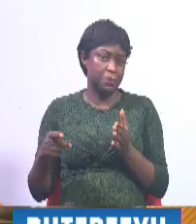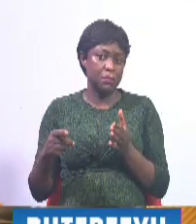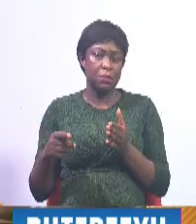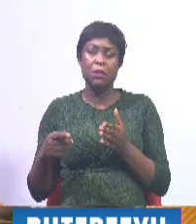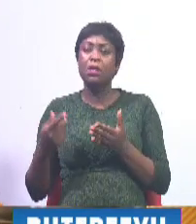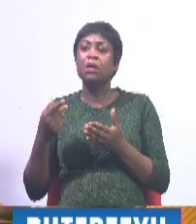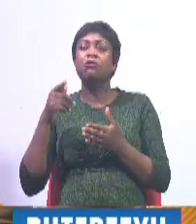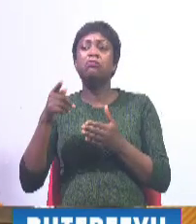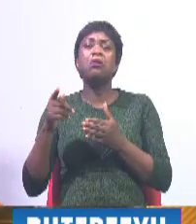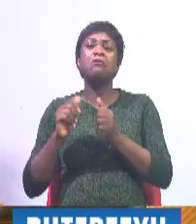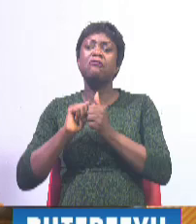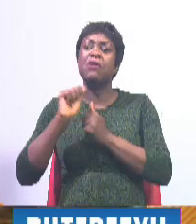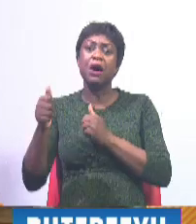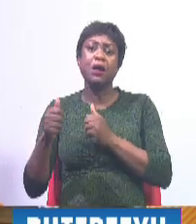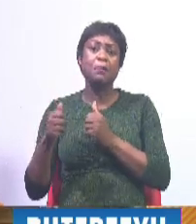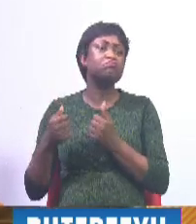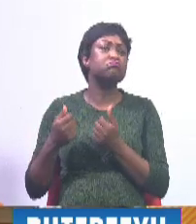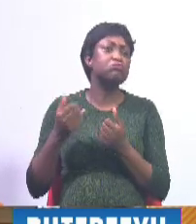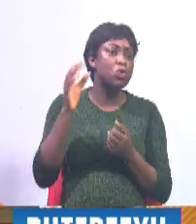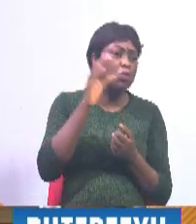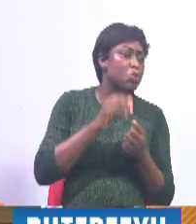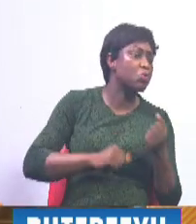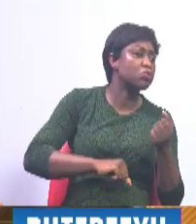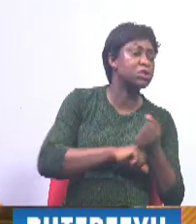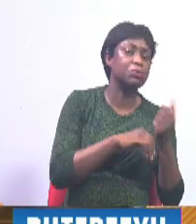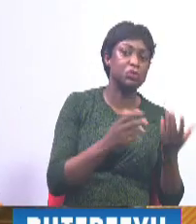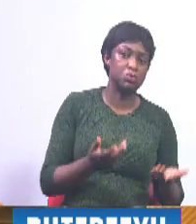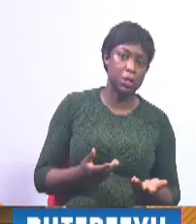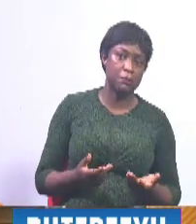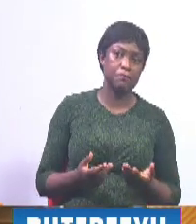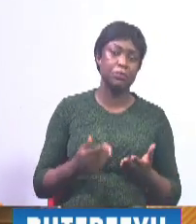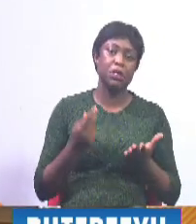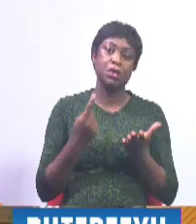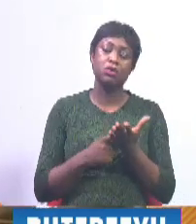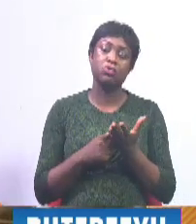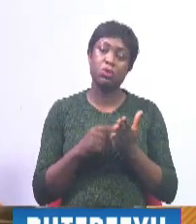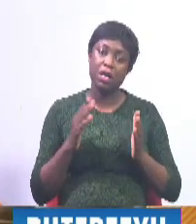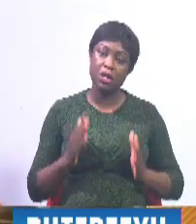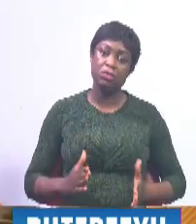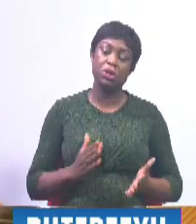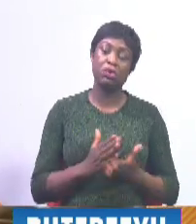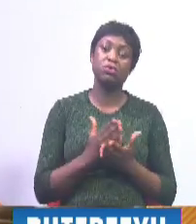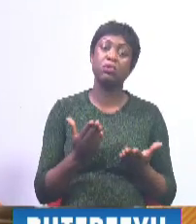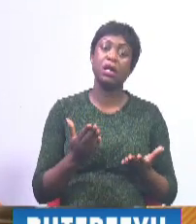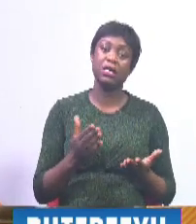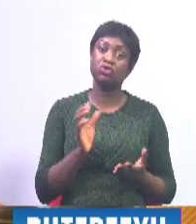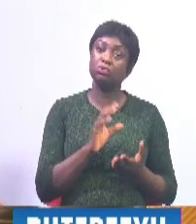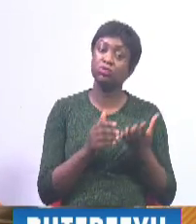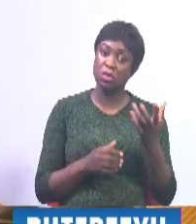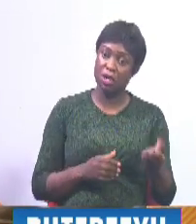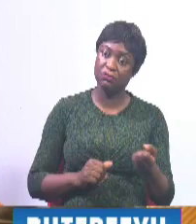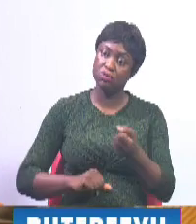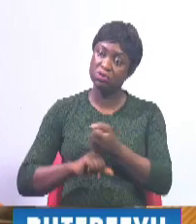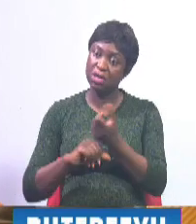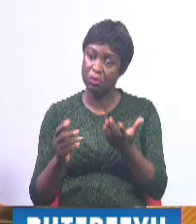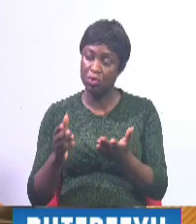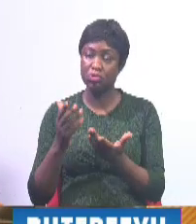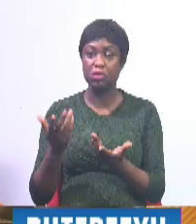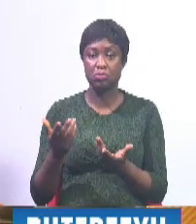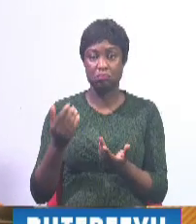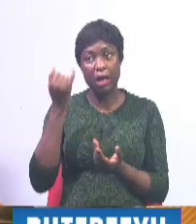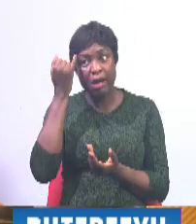bwammwe? Okusookera ddala Uganda Human Rights Commission wetuli okukuwa obuyambi bwonna mu magezi ne mukola ku nsonga